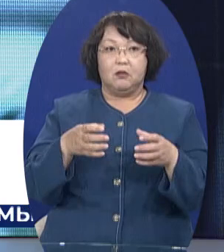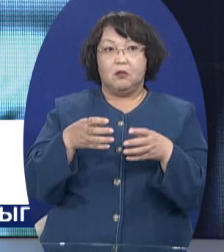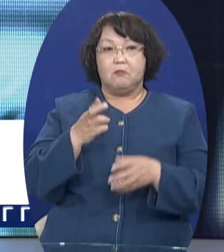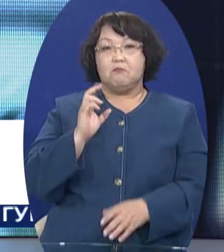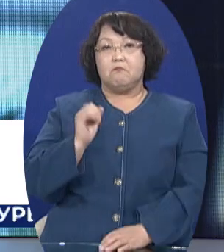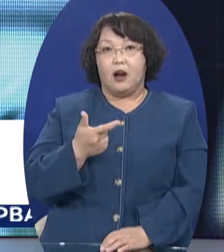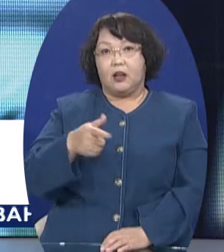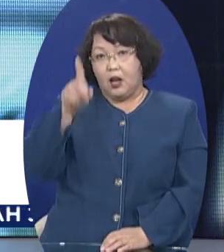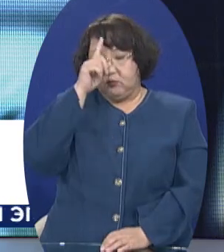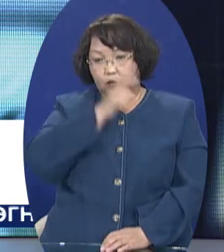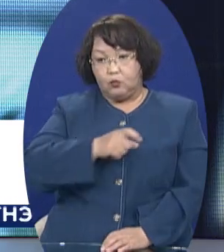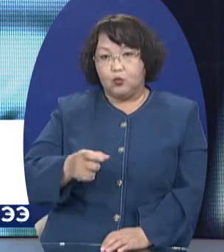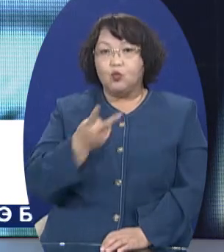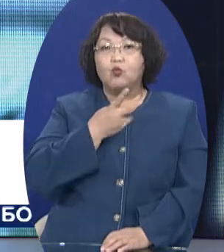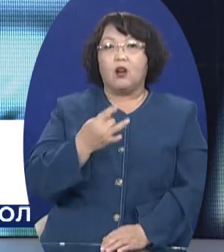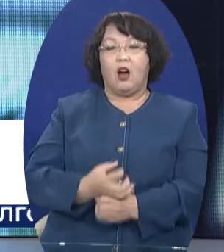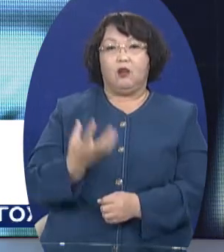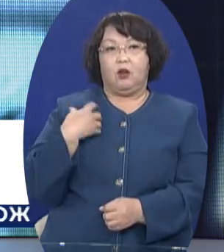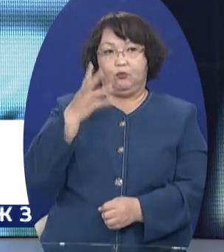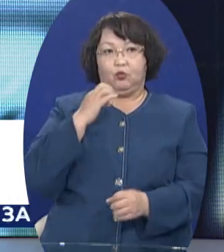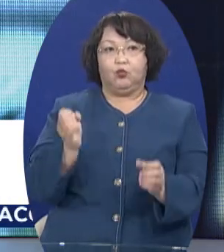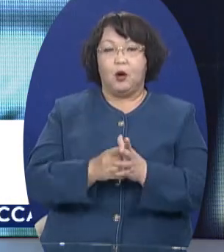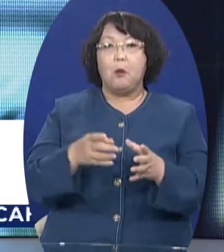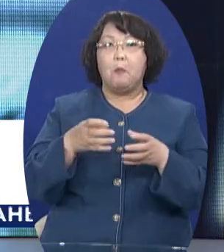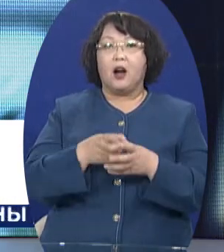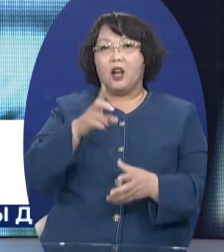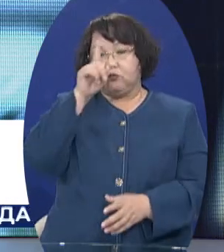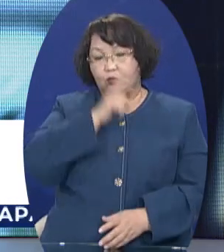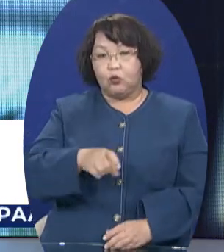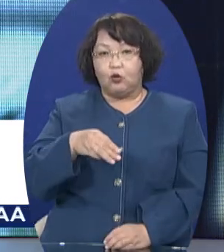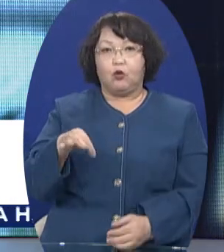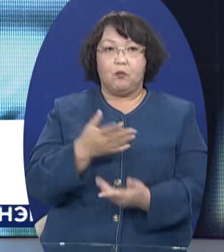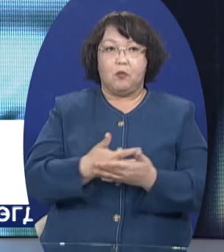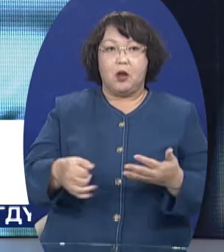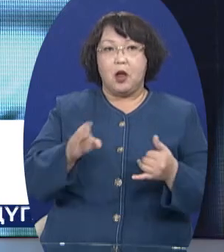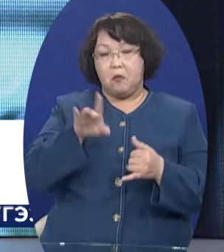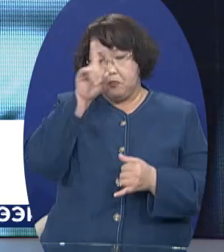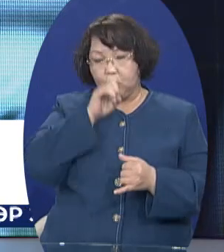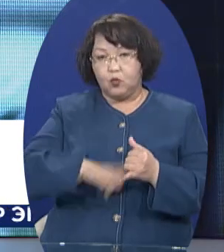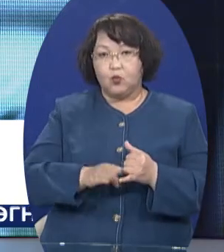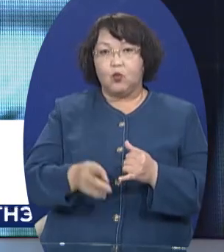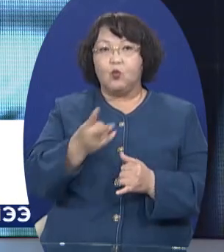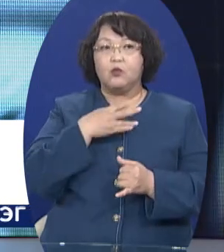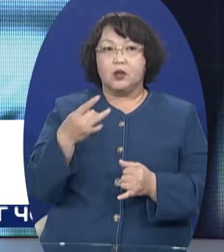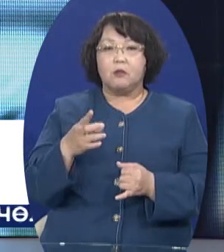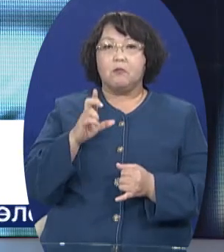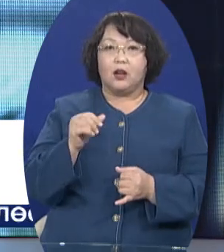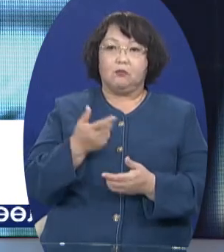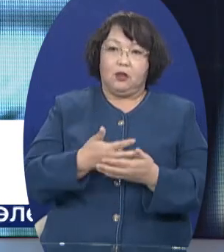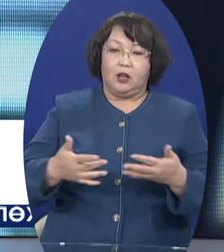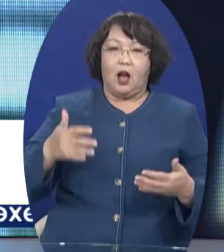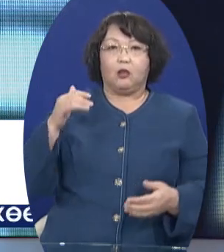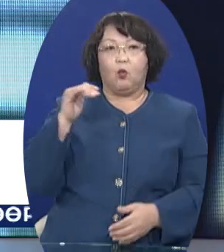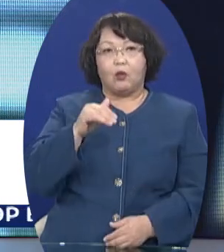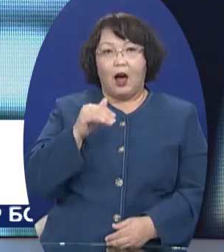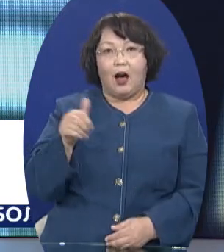үүрэг нэн чухал. Тиймээс багийн эмчийг тоног төхөөрөмж, эмнэлгийн сүүлийн үеийн багаж хэрэгсэл унаа тэргээр бүрэн хангах шаардлагатай